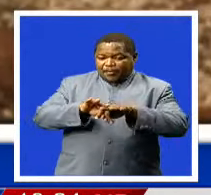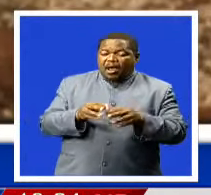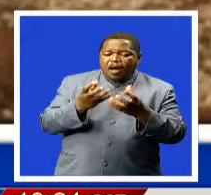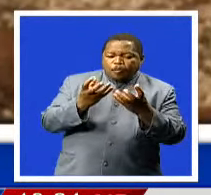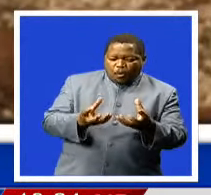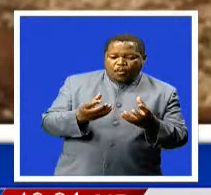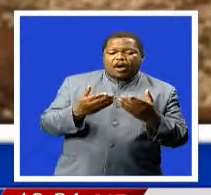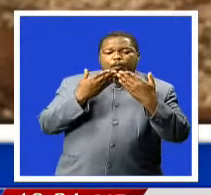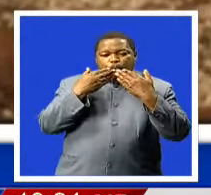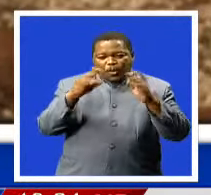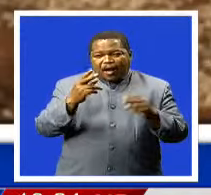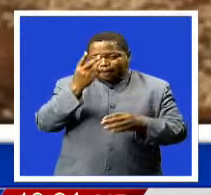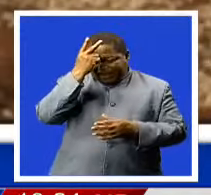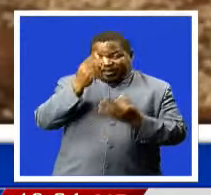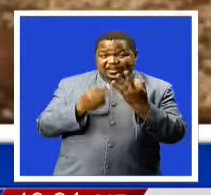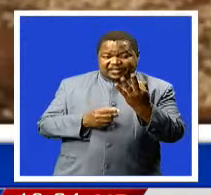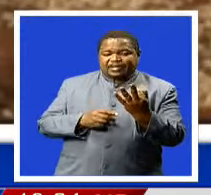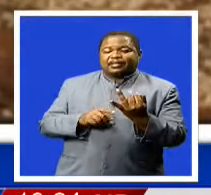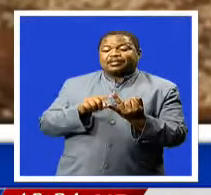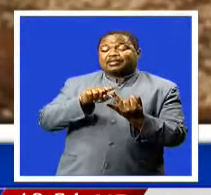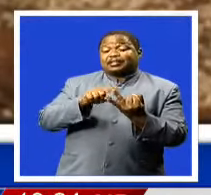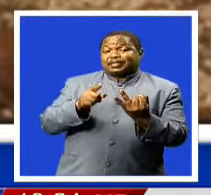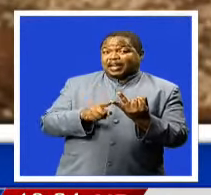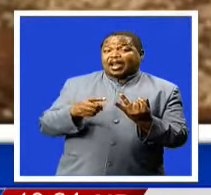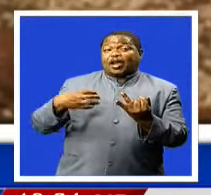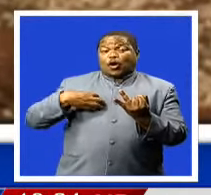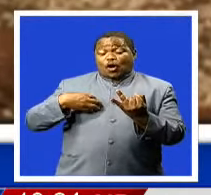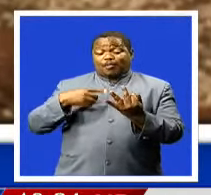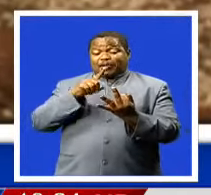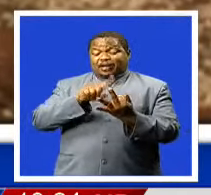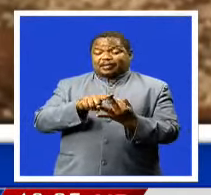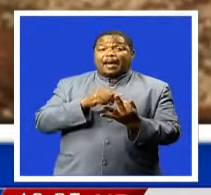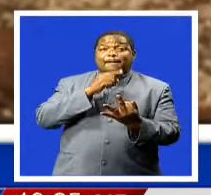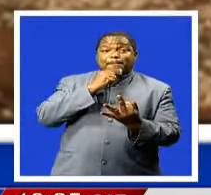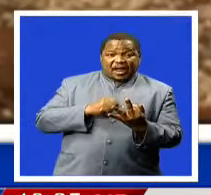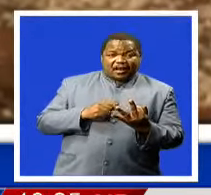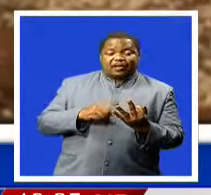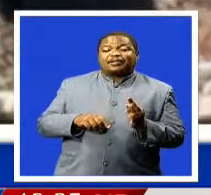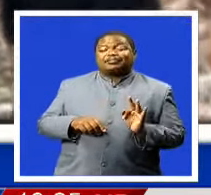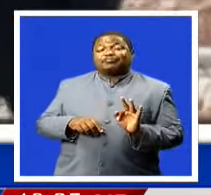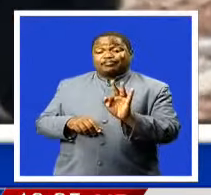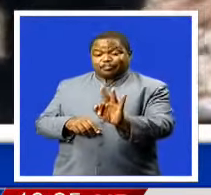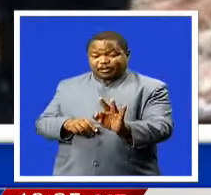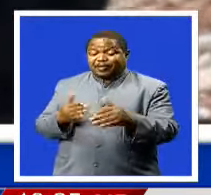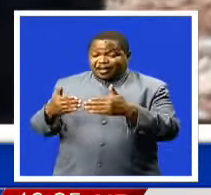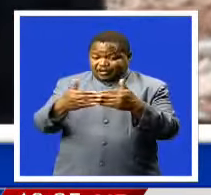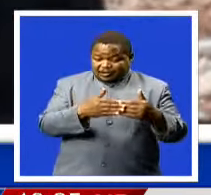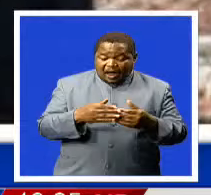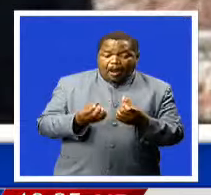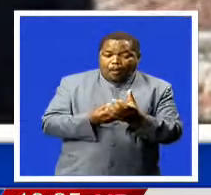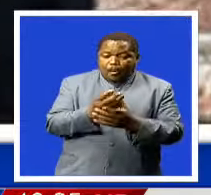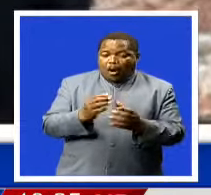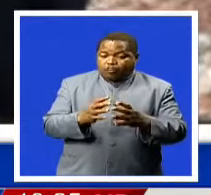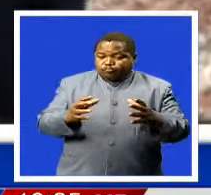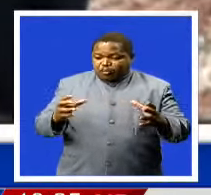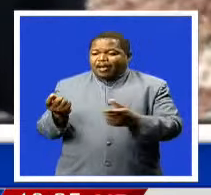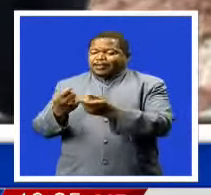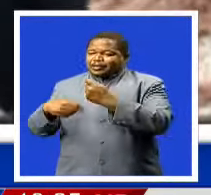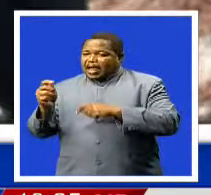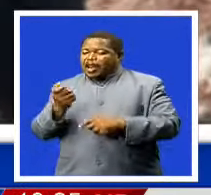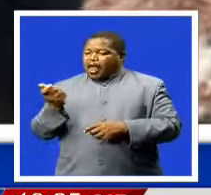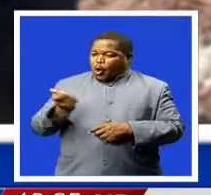bayakhona kudla bayakhona ukuthi laphi side ibhedlela bayakhona nekuthi babhadalele abantu famesikole. Make Dlamini ungilomunye